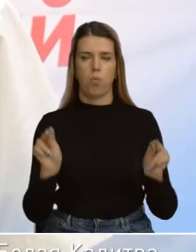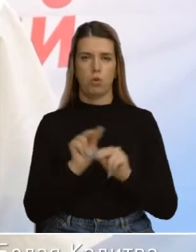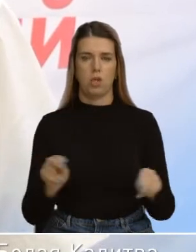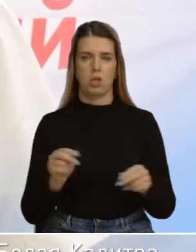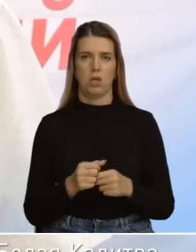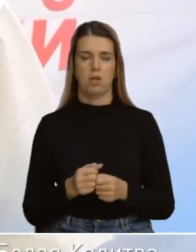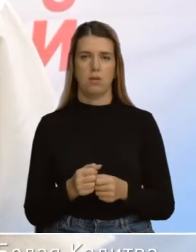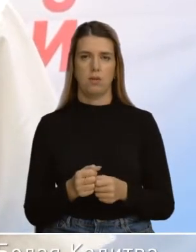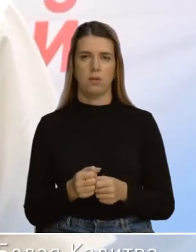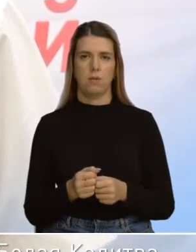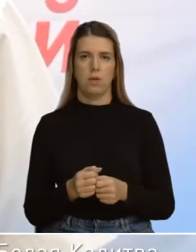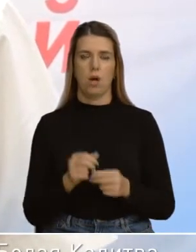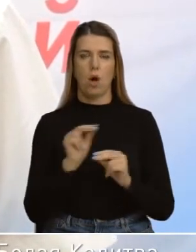обучения.